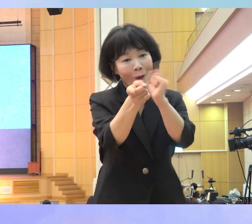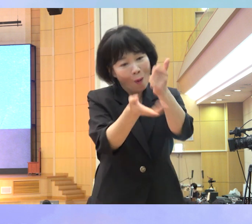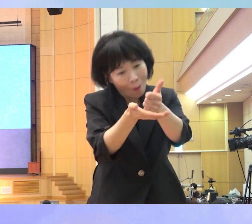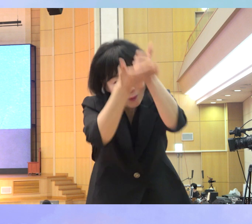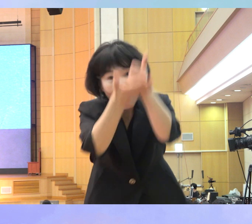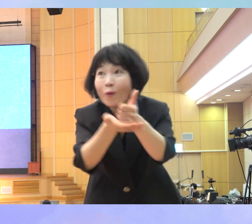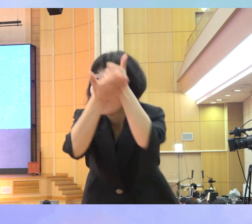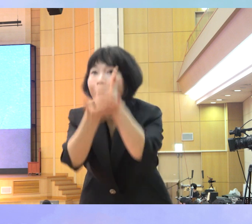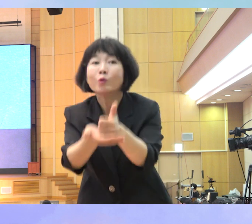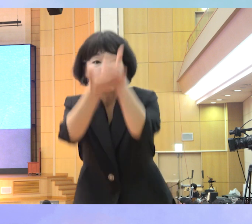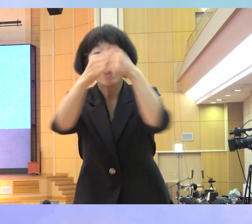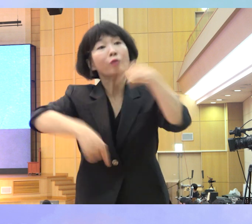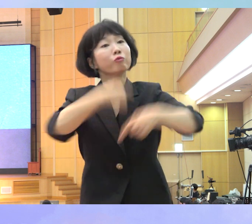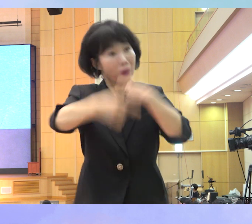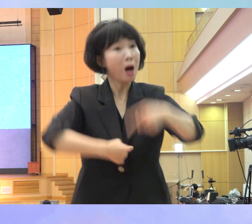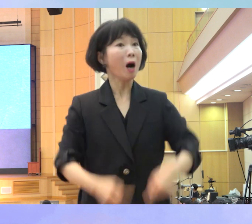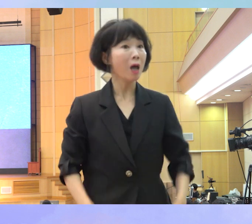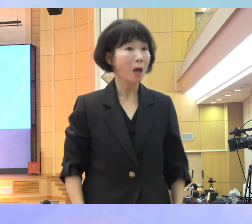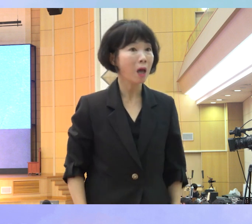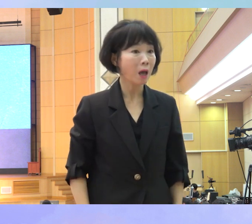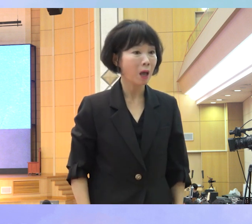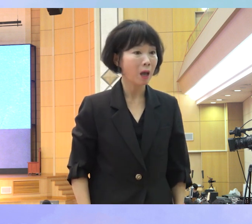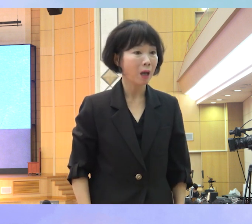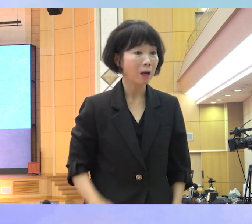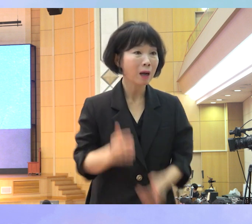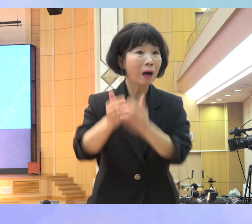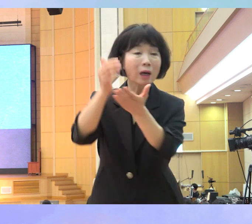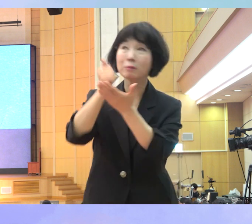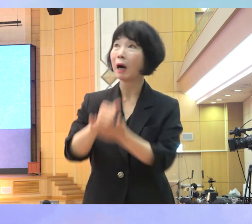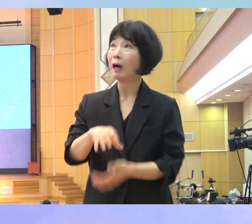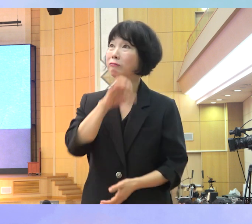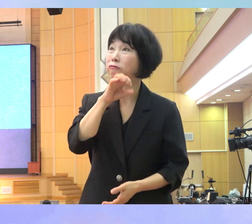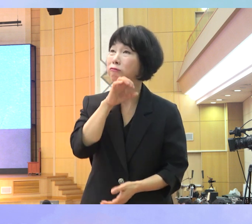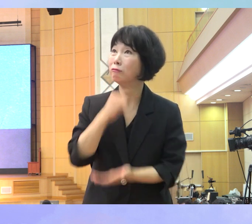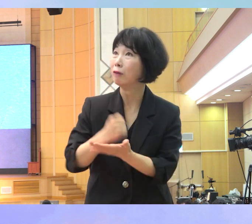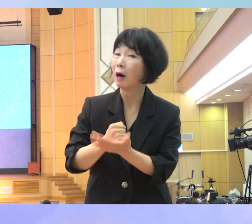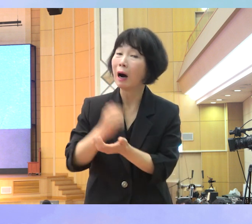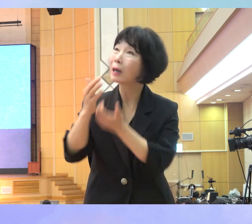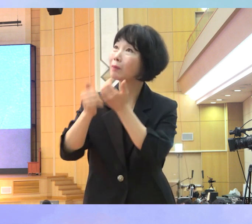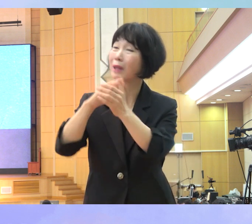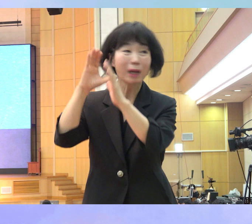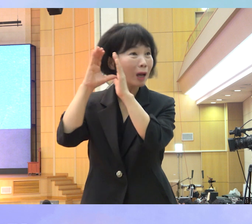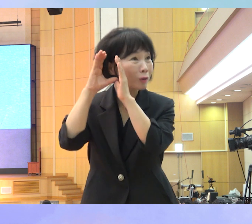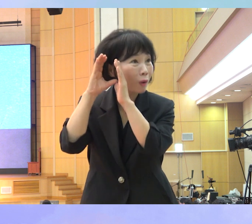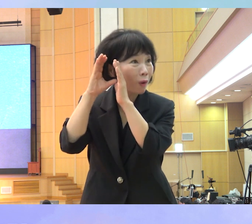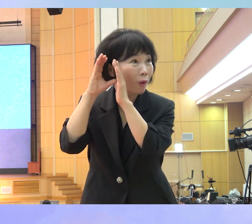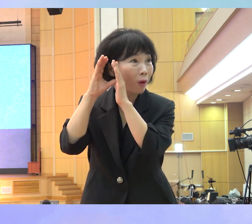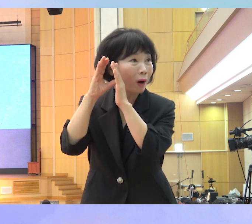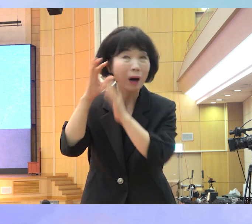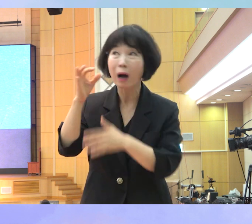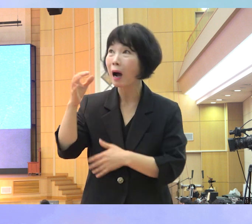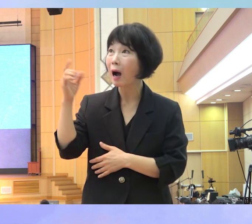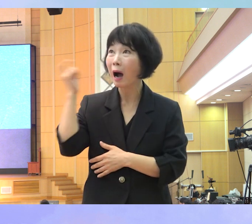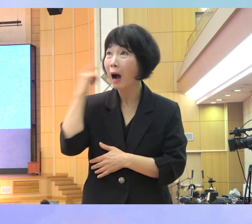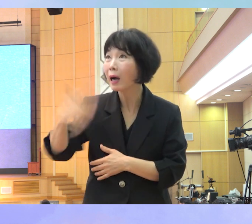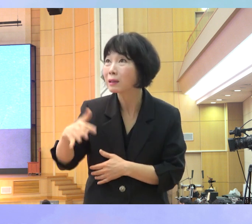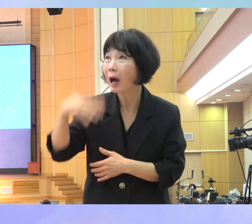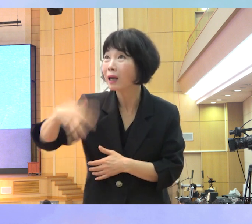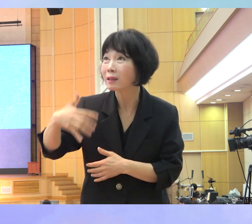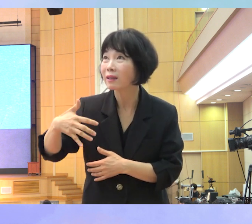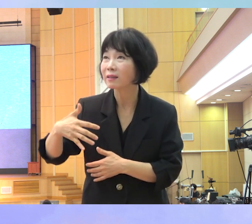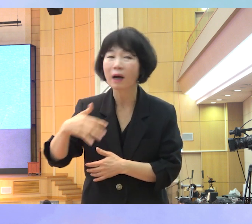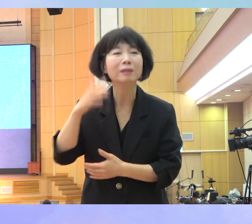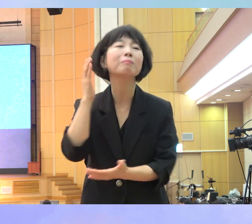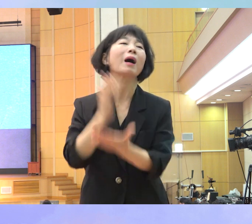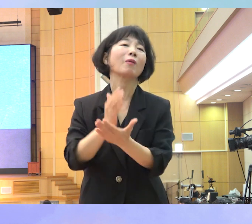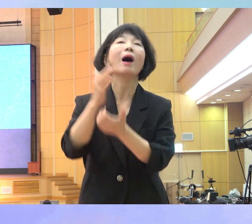하나님 도대체 내 기도를 들으시기는 하는 겁니까? 이런 기도 안 좋고요, 하나님을 존중하는 기도.